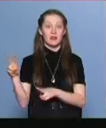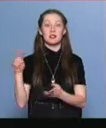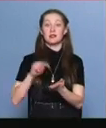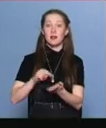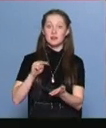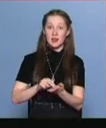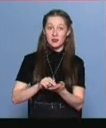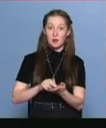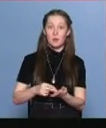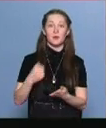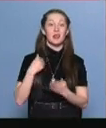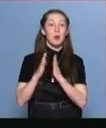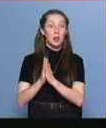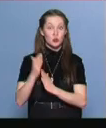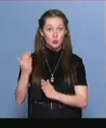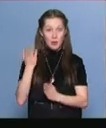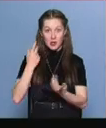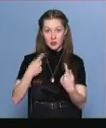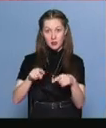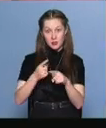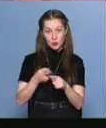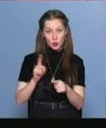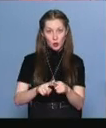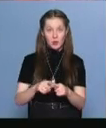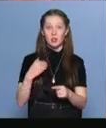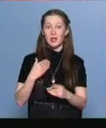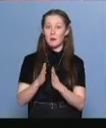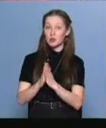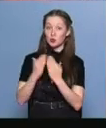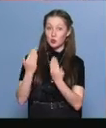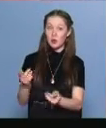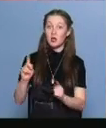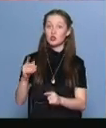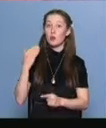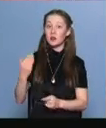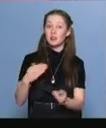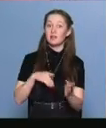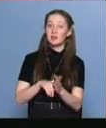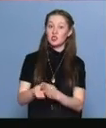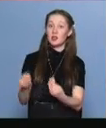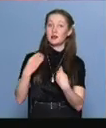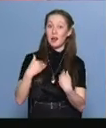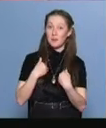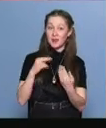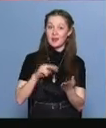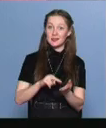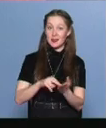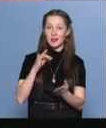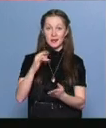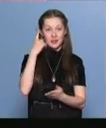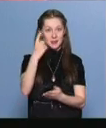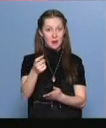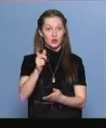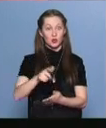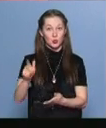я прошу тебя, когда мы это организуем, я приеду. Нет, ты мне сначала дашь цены и сориентируешь людей.